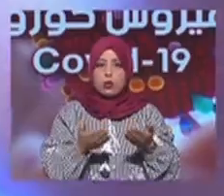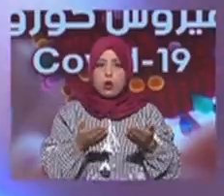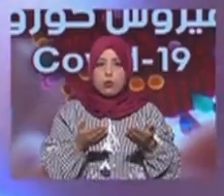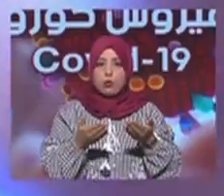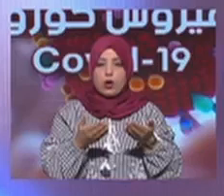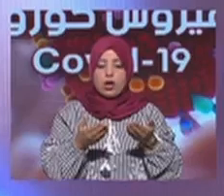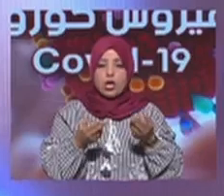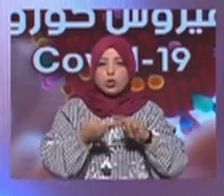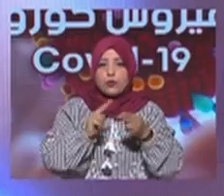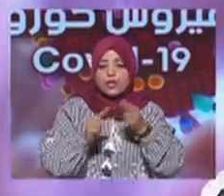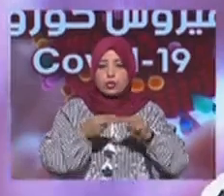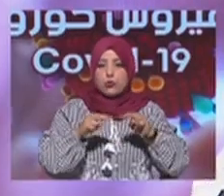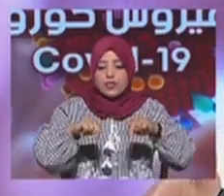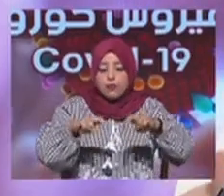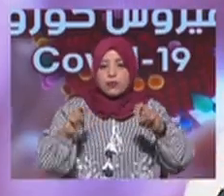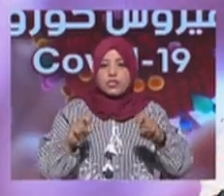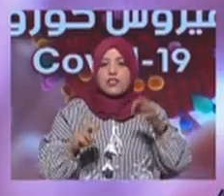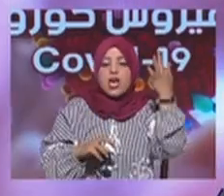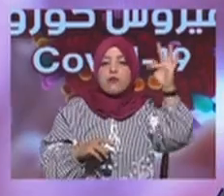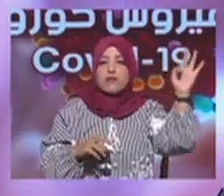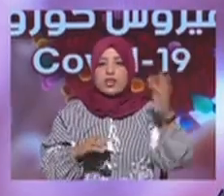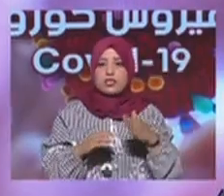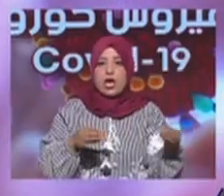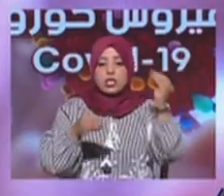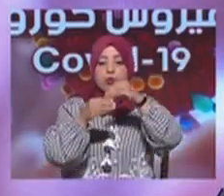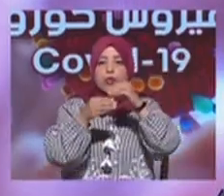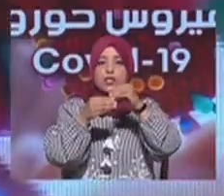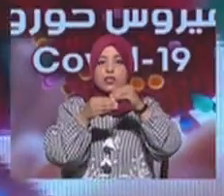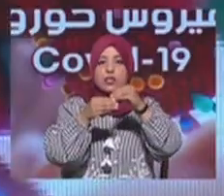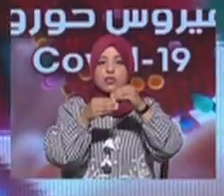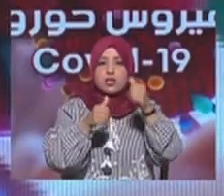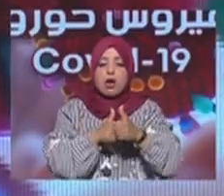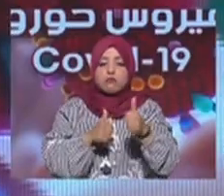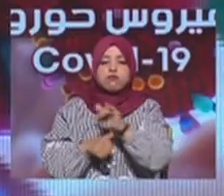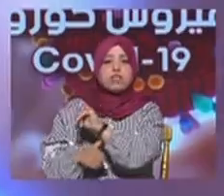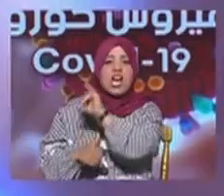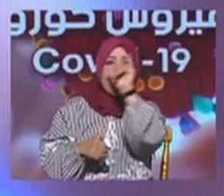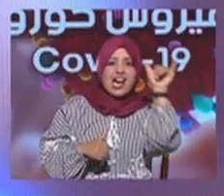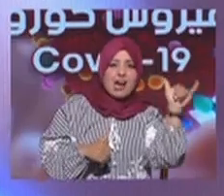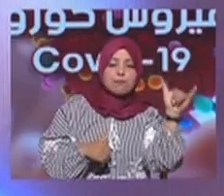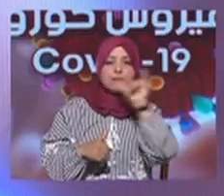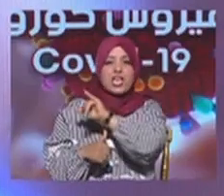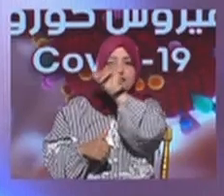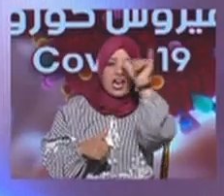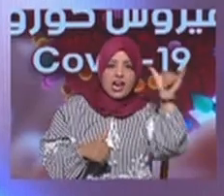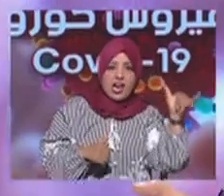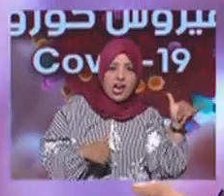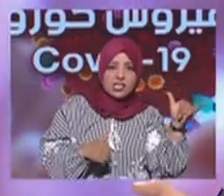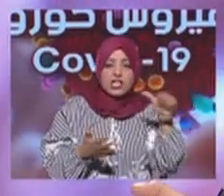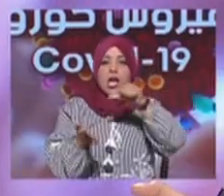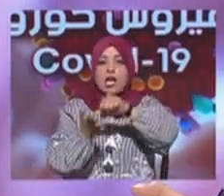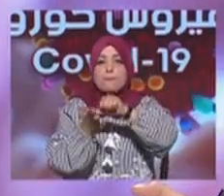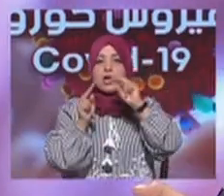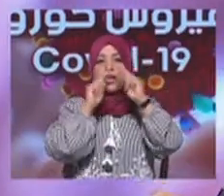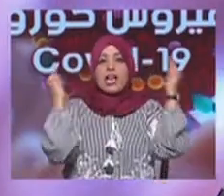سيكونساج كومبلي. احنا اليوم مانيش في الكومبلي، قاعدين تكملوا حتى توصلوا للكومبلي، مالغري سا انكم بعثتوا للبنك العالمي، البنك